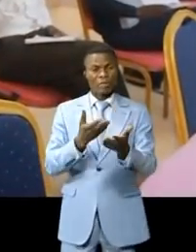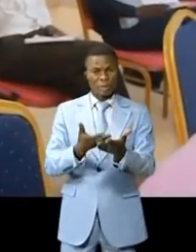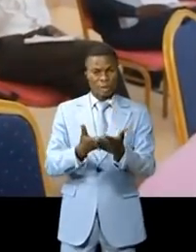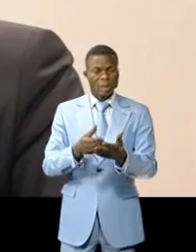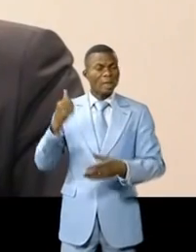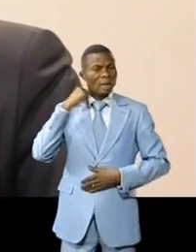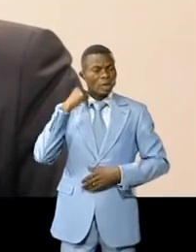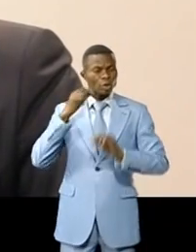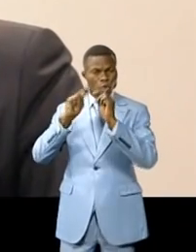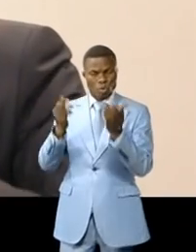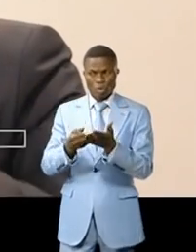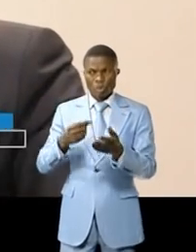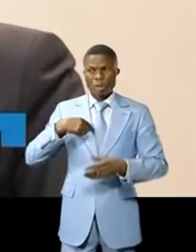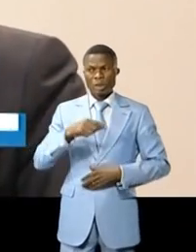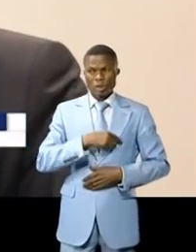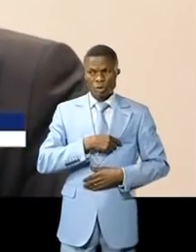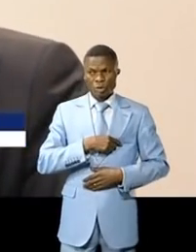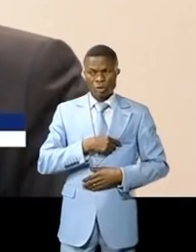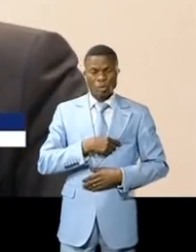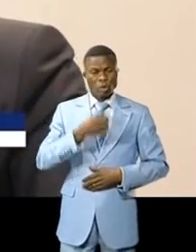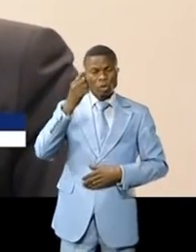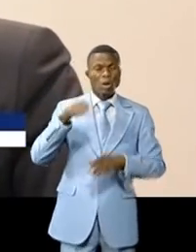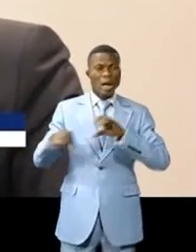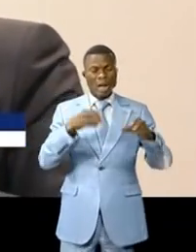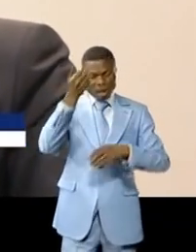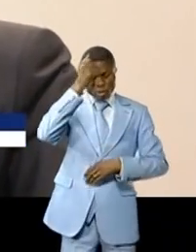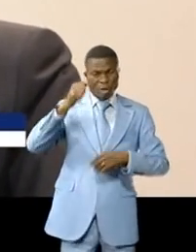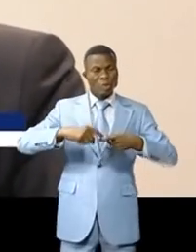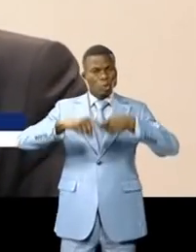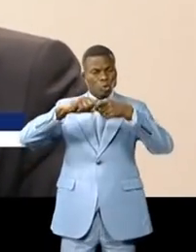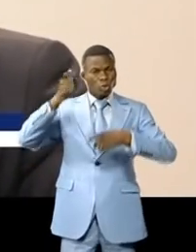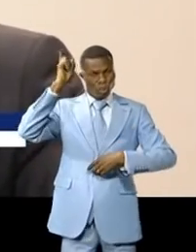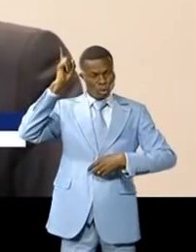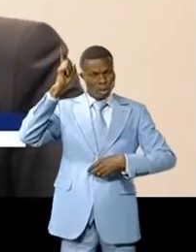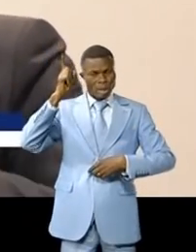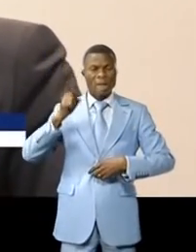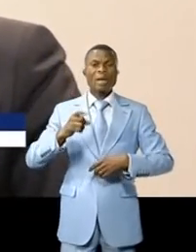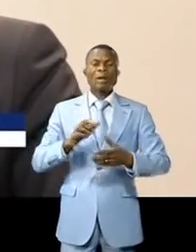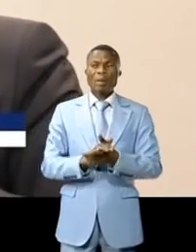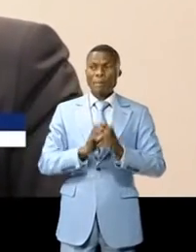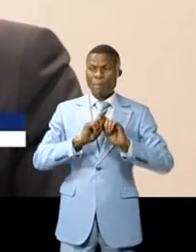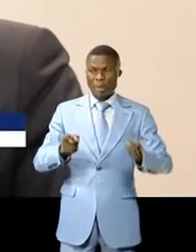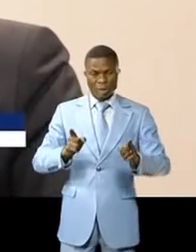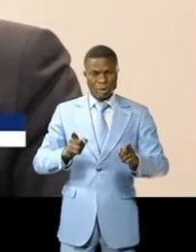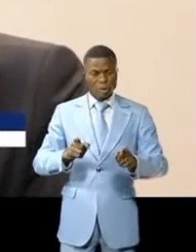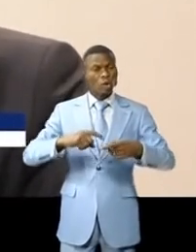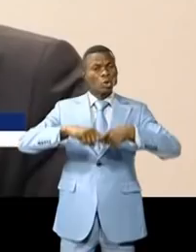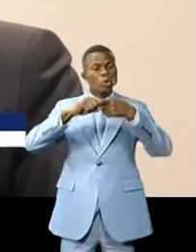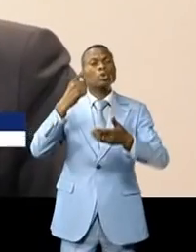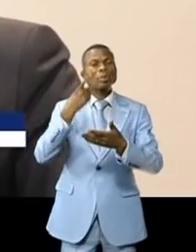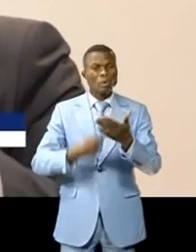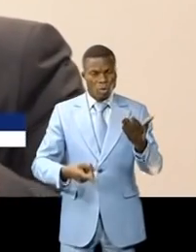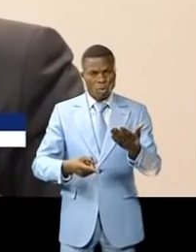les médecins. Nous étions dans une action de grève qui a été suspendue à la demande des médecins. Et le motif de la suspension